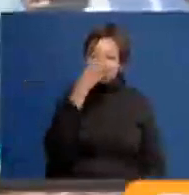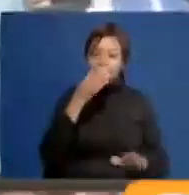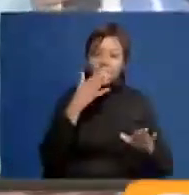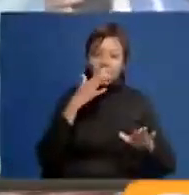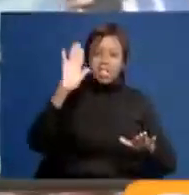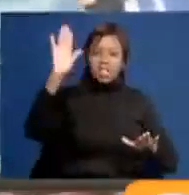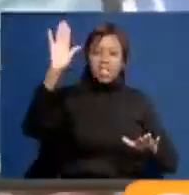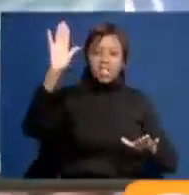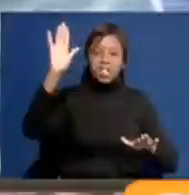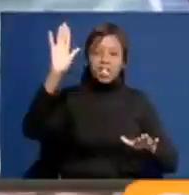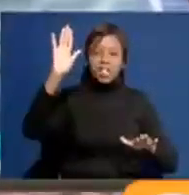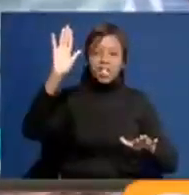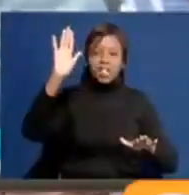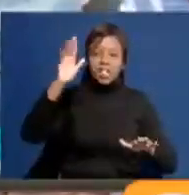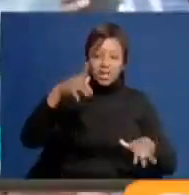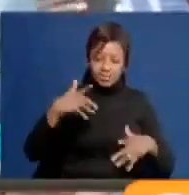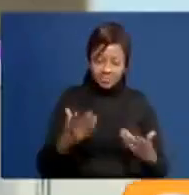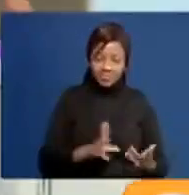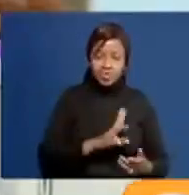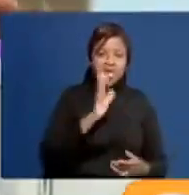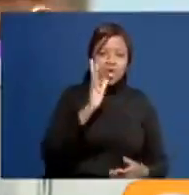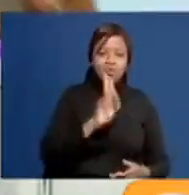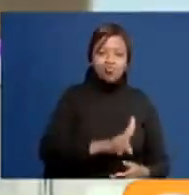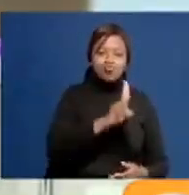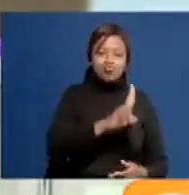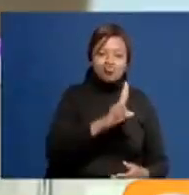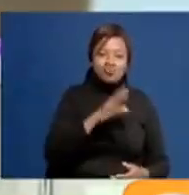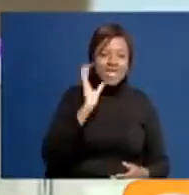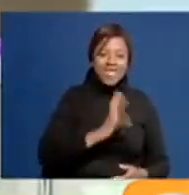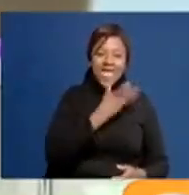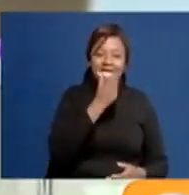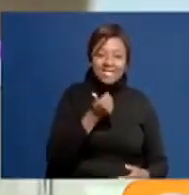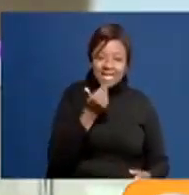Mtoto wa Kenyatta akakupatia ile panga mrefu ya kulinda inchi.